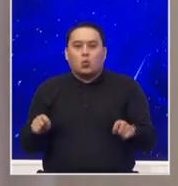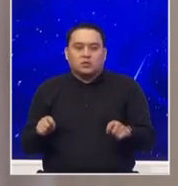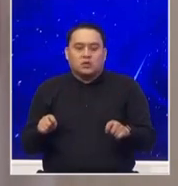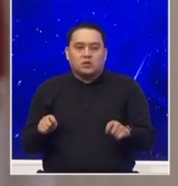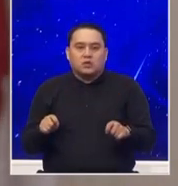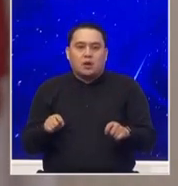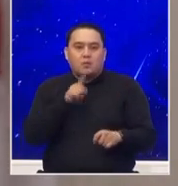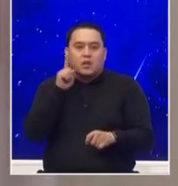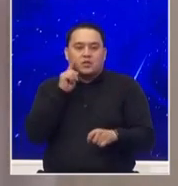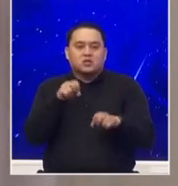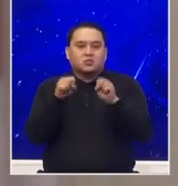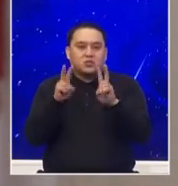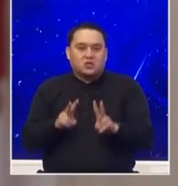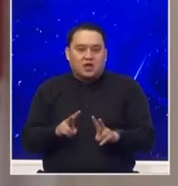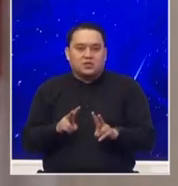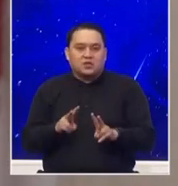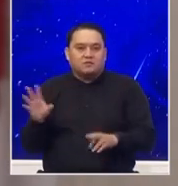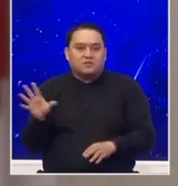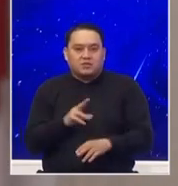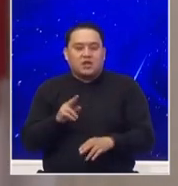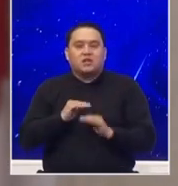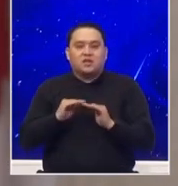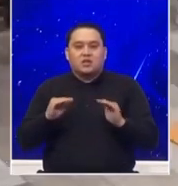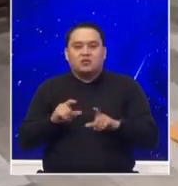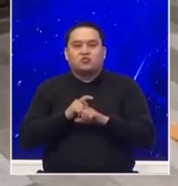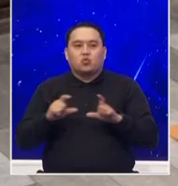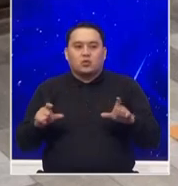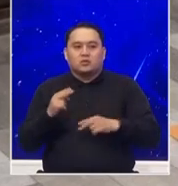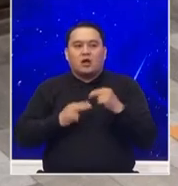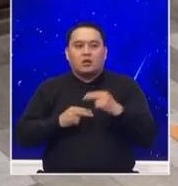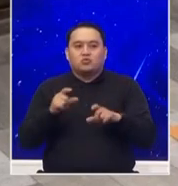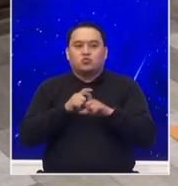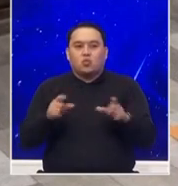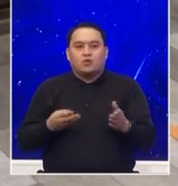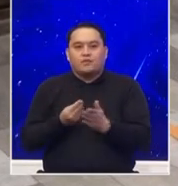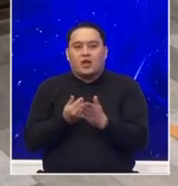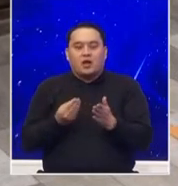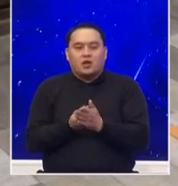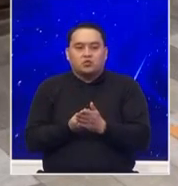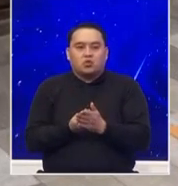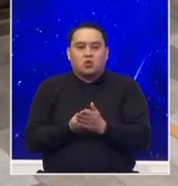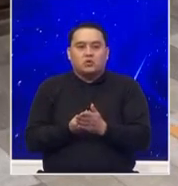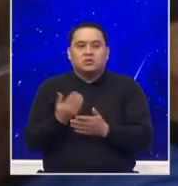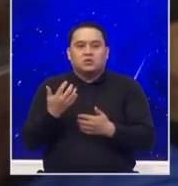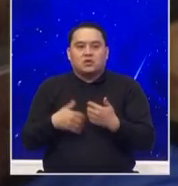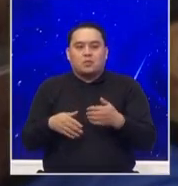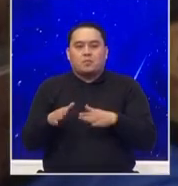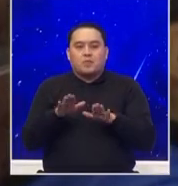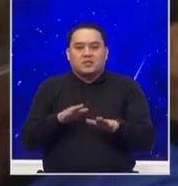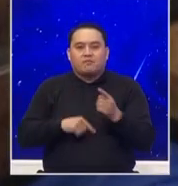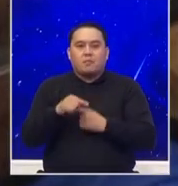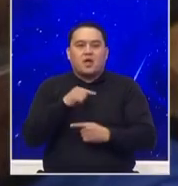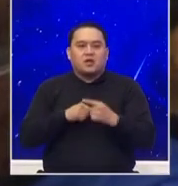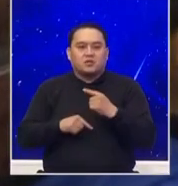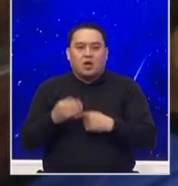для молодых специалистов, так и для всех учеников этой школы. Строительство школы финансировалось за счет средств местного